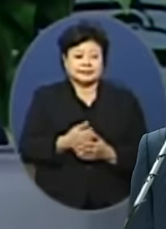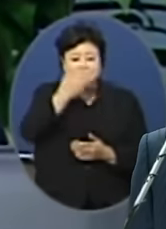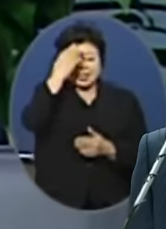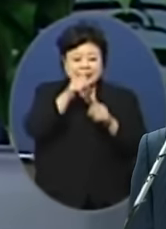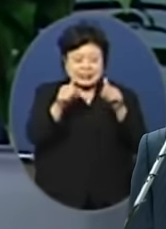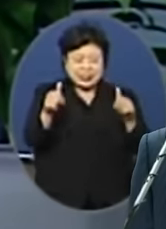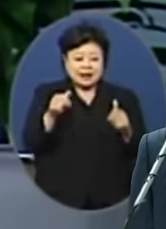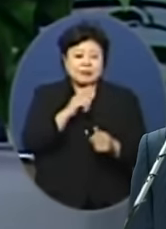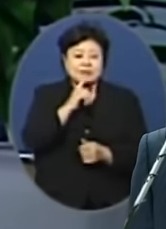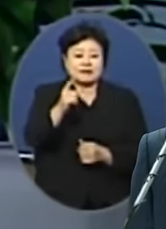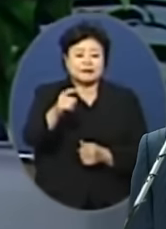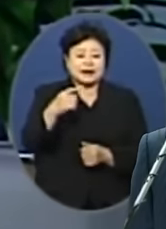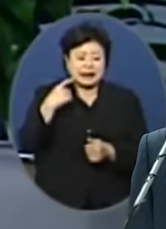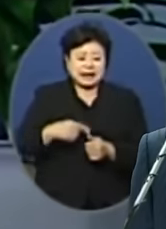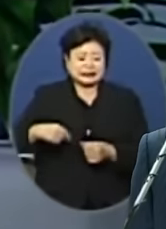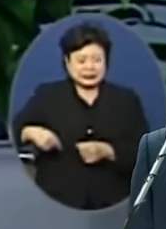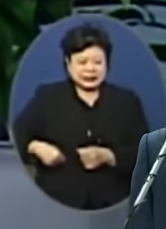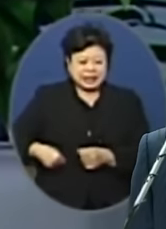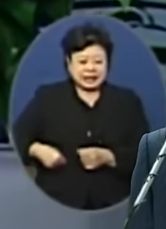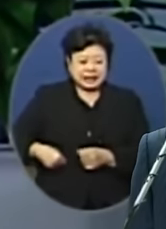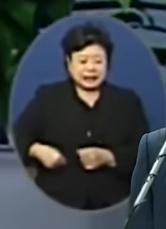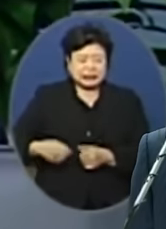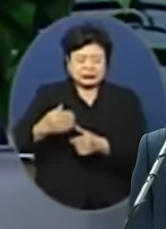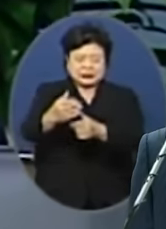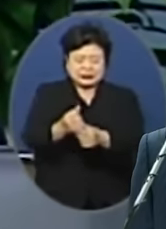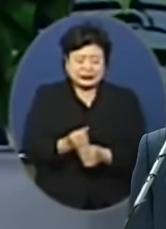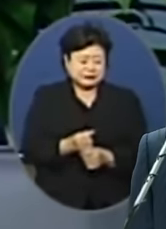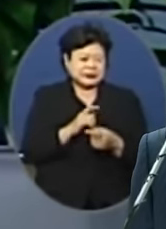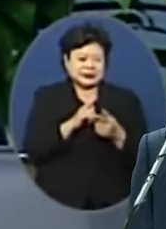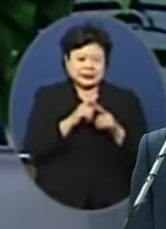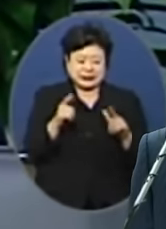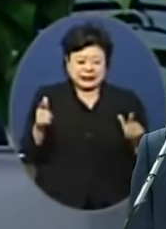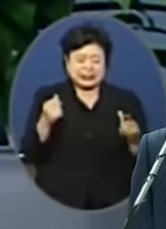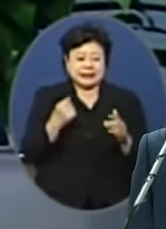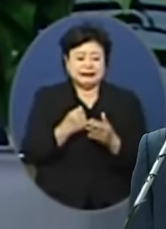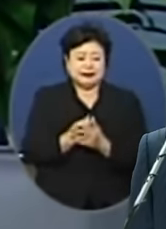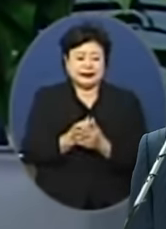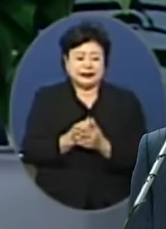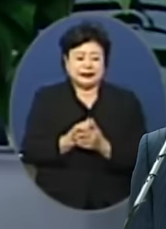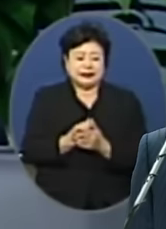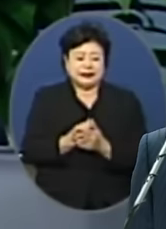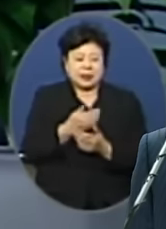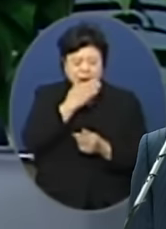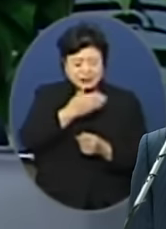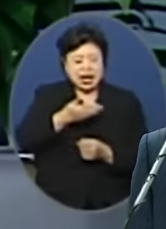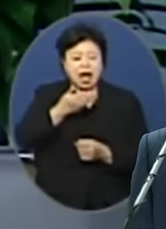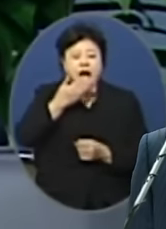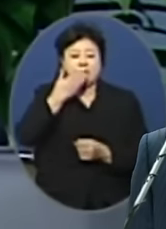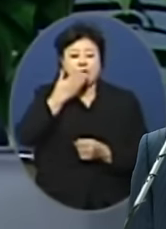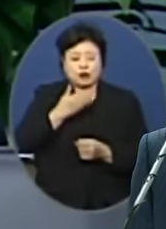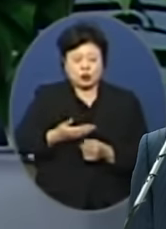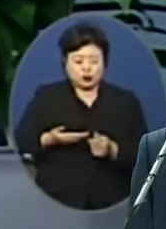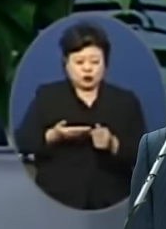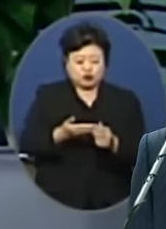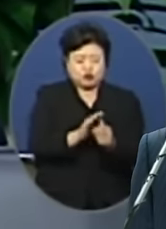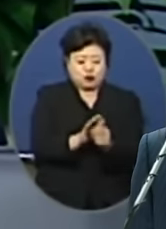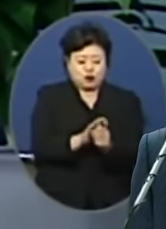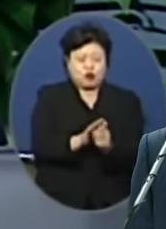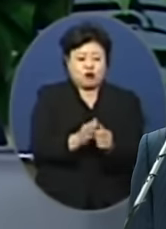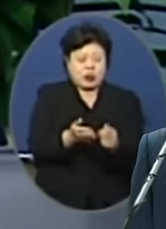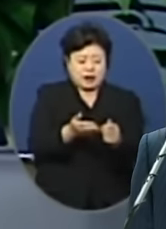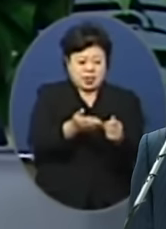엘리사는 말이 우리가 칼과 창으로 이 사람을 포로로 잡은 것이 아니기 때문에 밥 잘 먹이고 대접